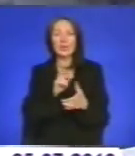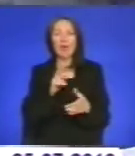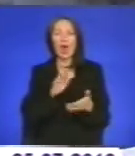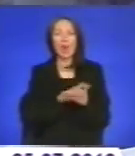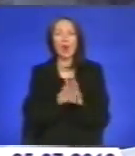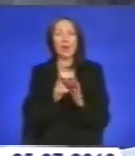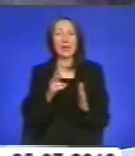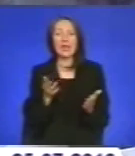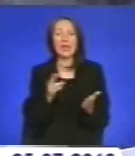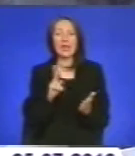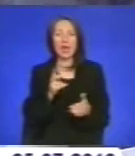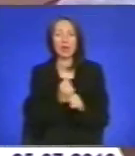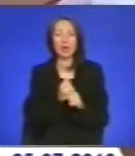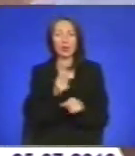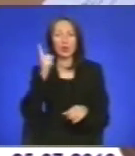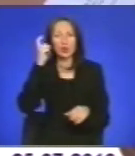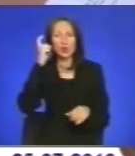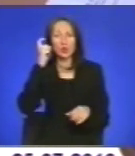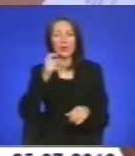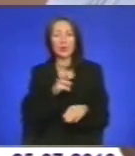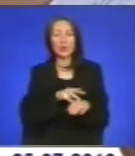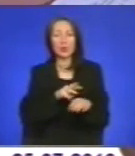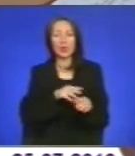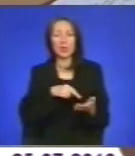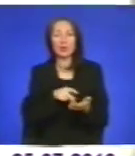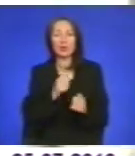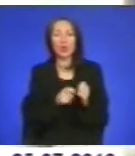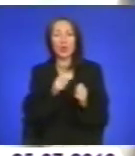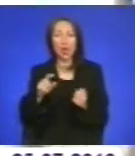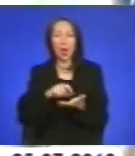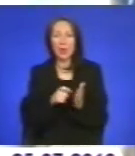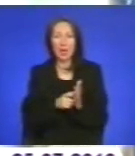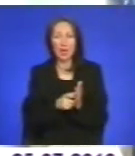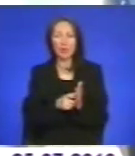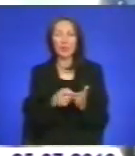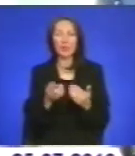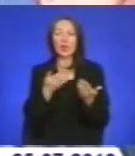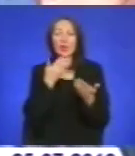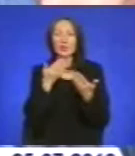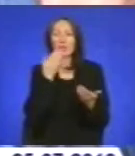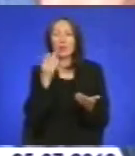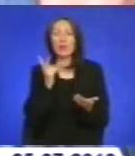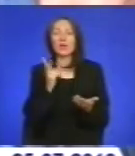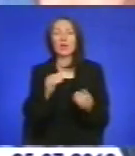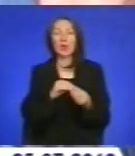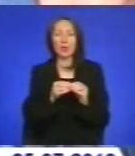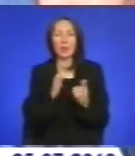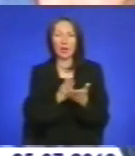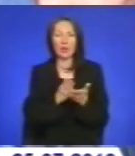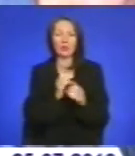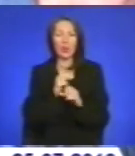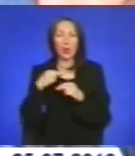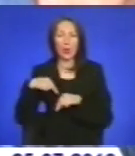чергову частину, зайшов до кожного робочого кабінету працівника райвідділу, розпитав, з якими проблемами стикається у роботі. Після чого провів робочу зустріч